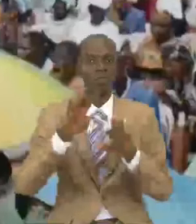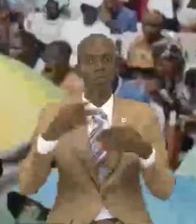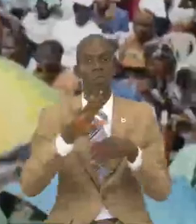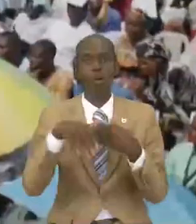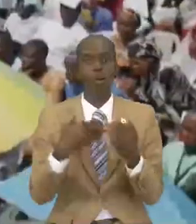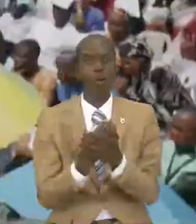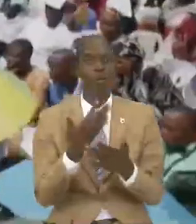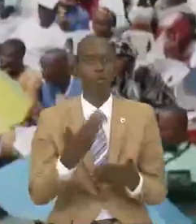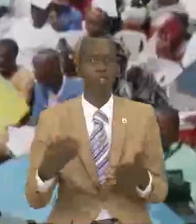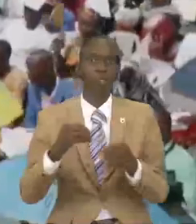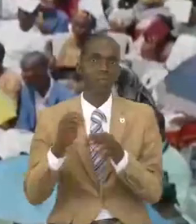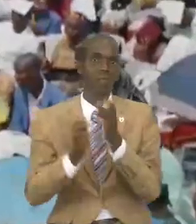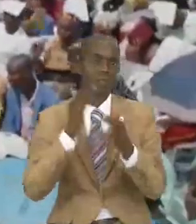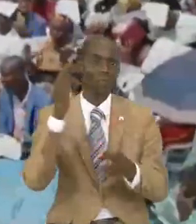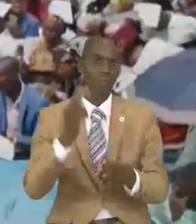toutes choses.